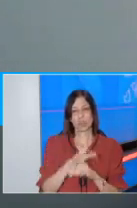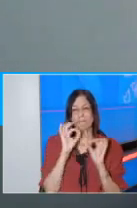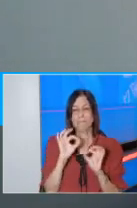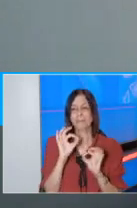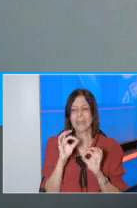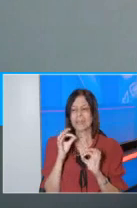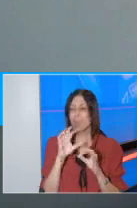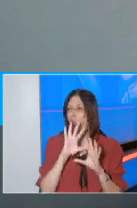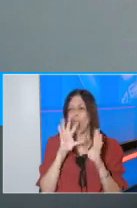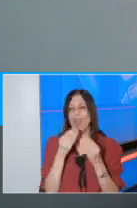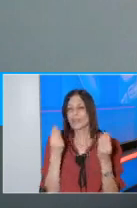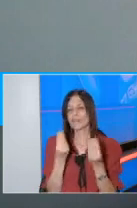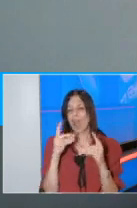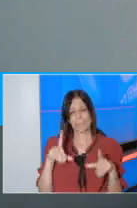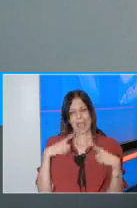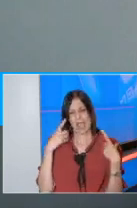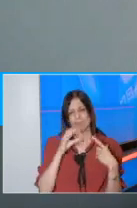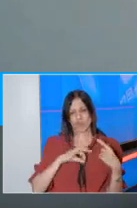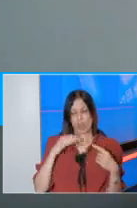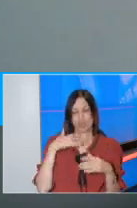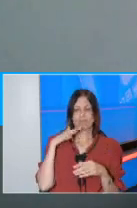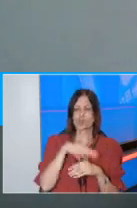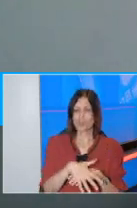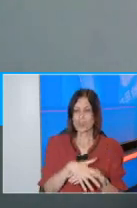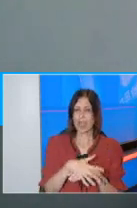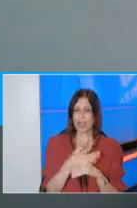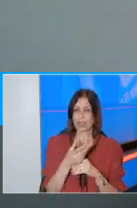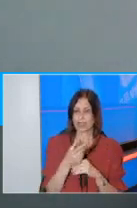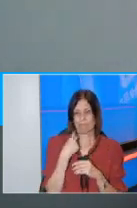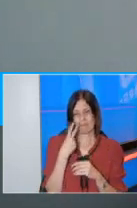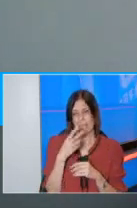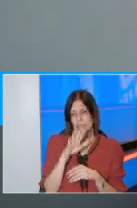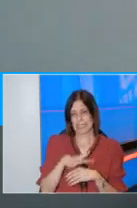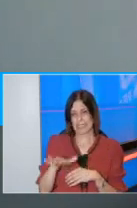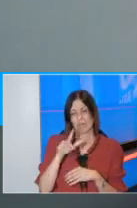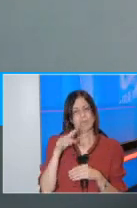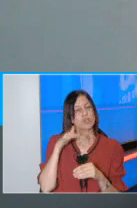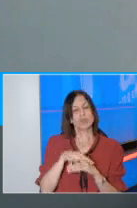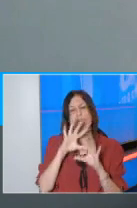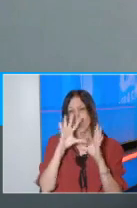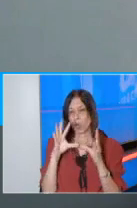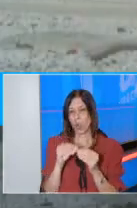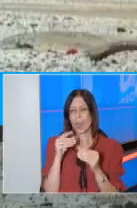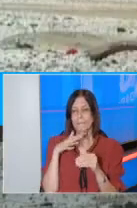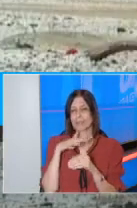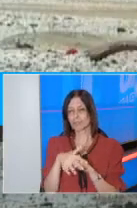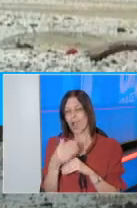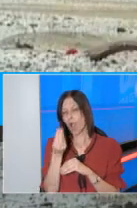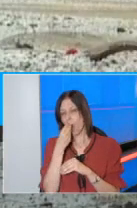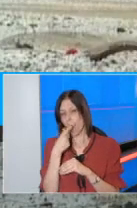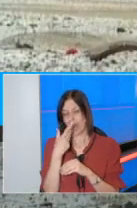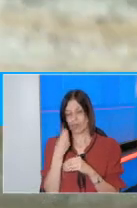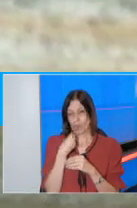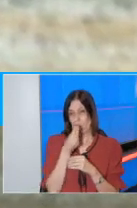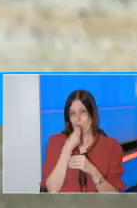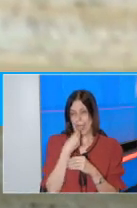על כל היבט והיבט בחיים שלנו. זאת אומרת, זה משפיע, אנחנו מסתכלים על סביבה, זה משפיע על הכל, זה משפיע על האוכל שאנחנו אוכלים,